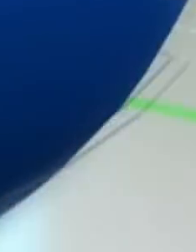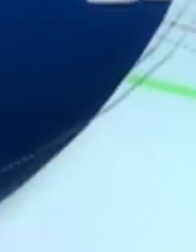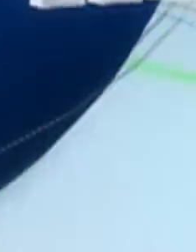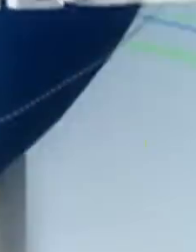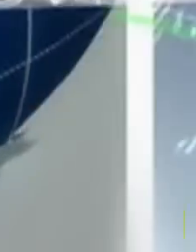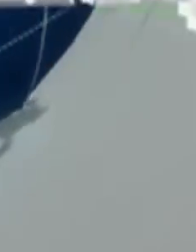ค่ะ